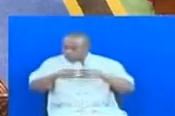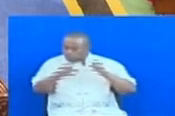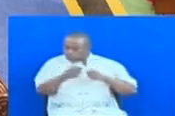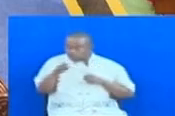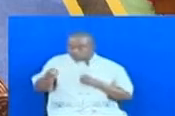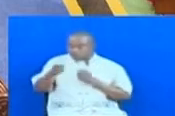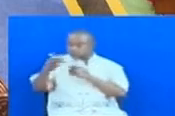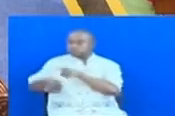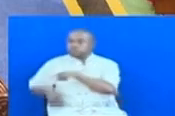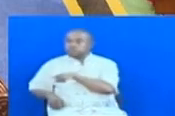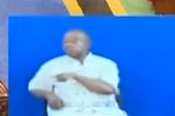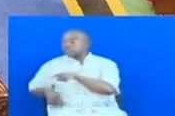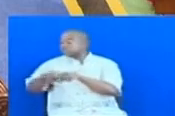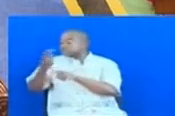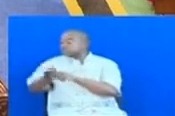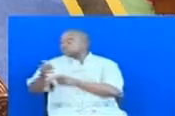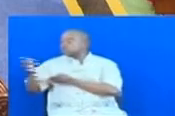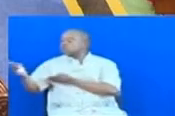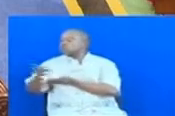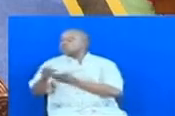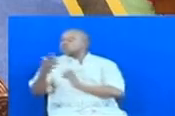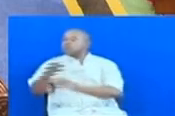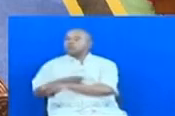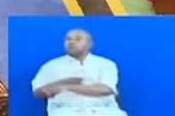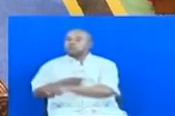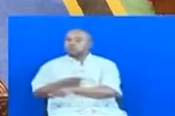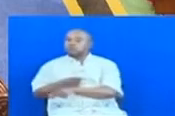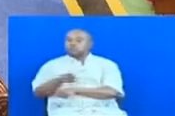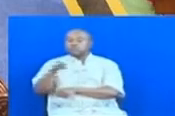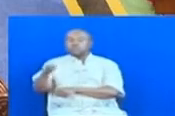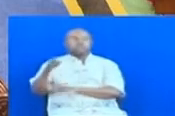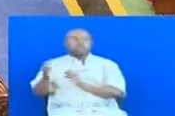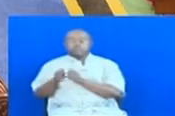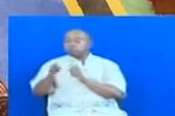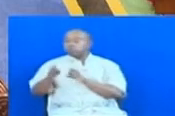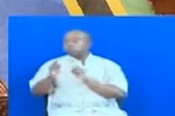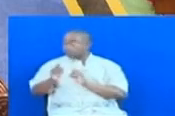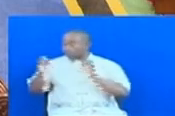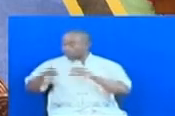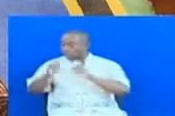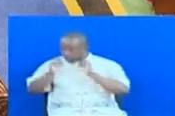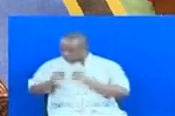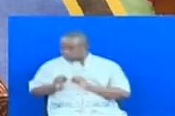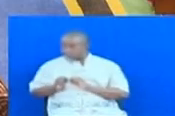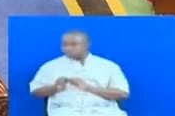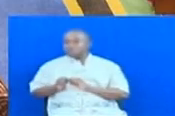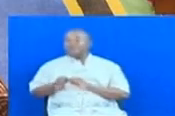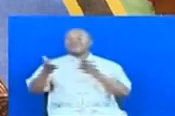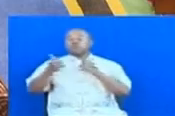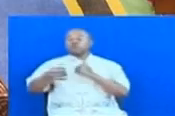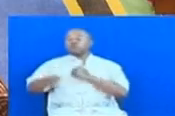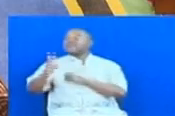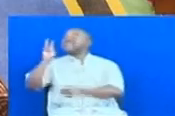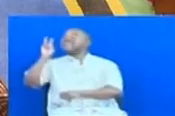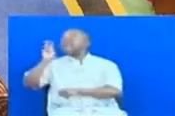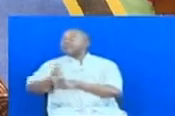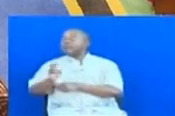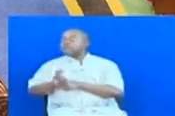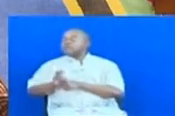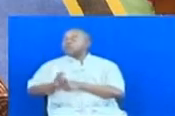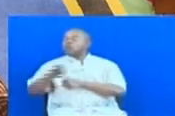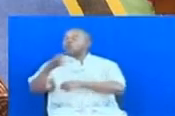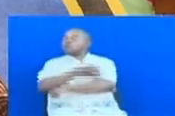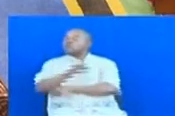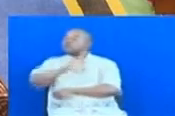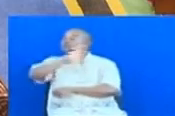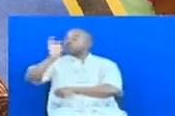zisiweze kukusanya mapato. Jambo hili naomba nikuhakikishie Mheshimiwa Naibu Spika na kamati ya bunge, nihakikishie kwamba tunaenda kulisimamia kwa nguvu zote. Na hivi sasa